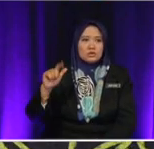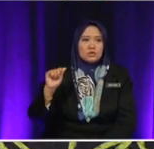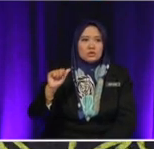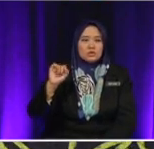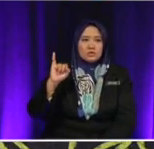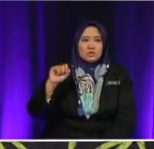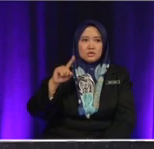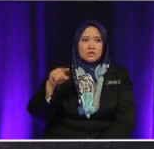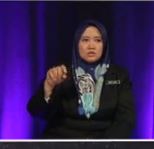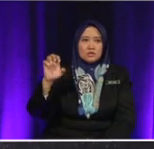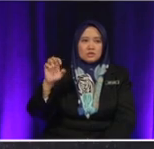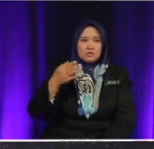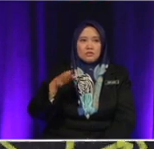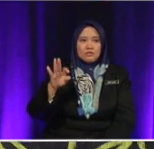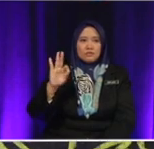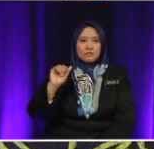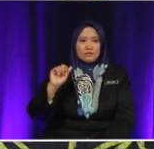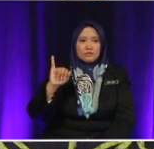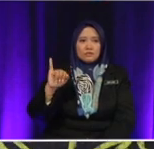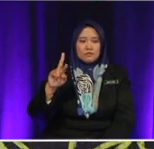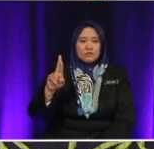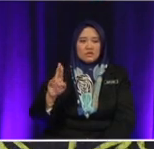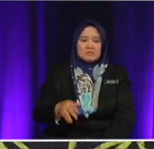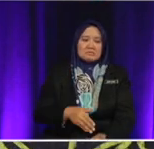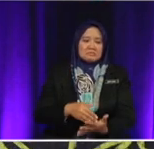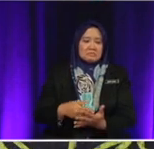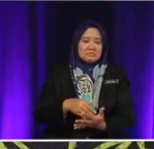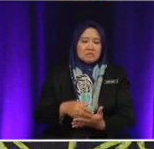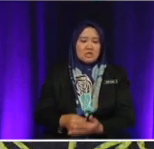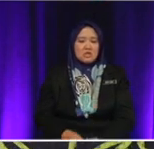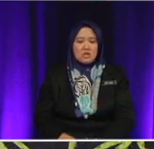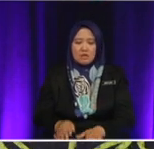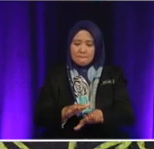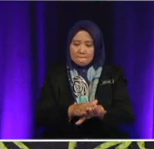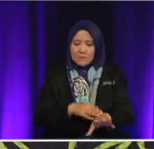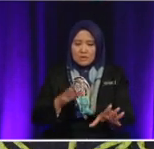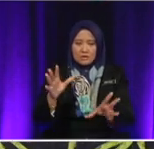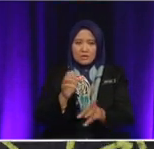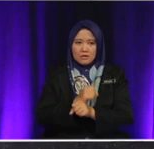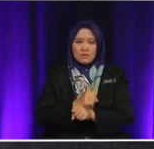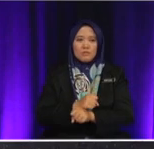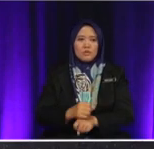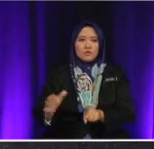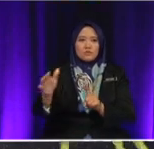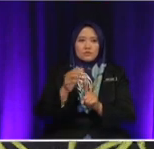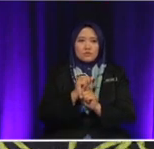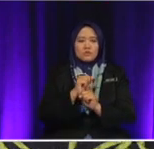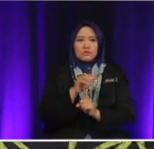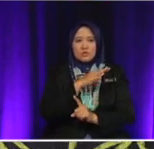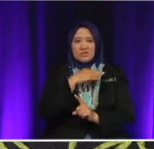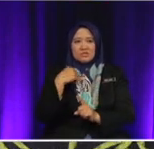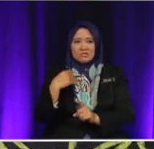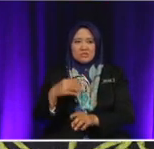tak banyak mengambil tahu tentang orang bawahan, kurang memberi arahan dan dia